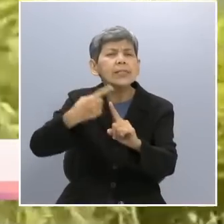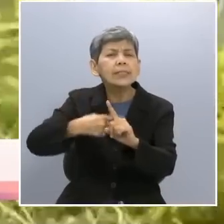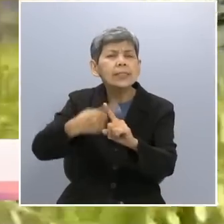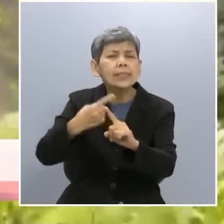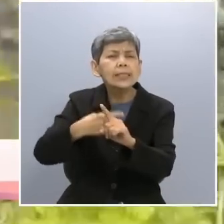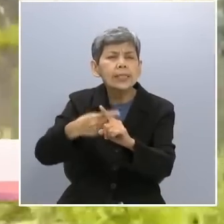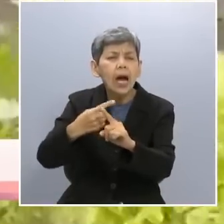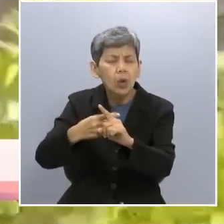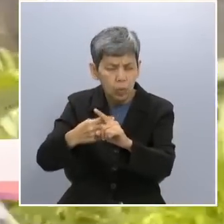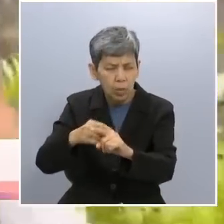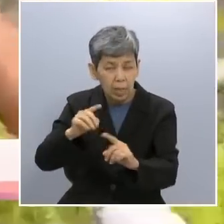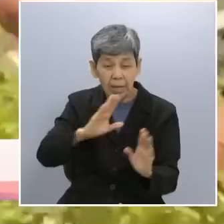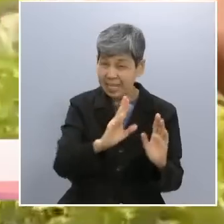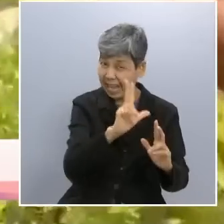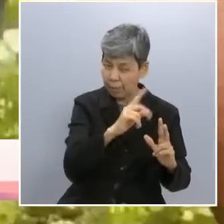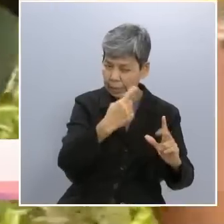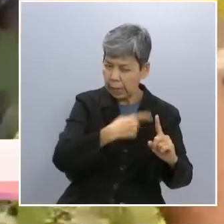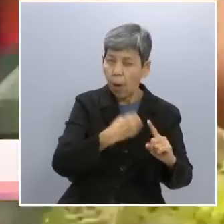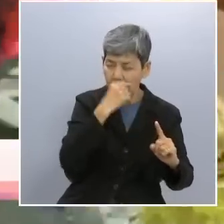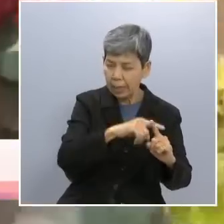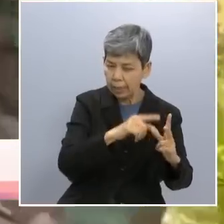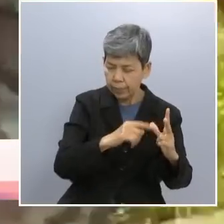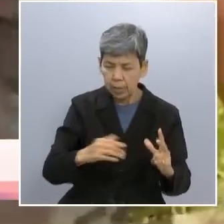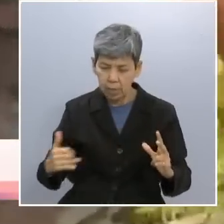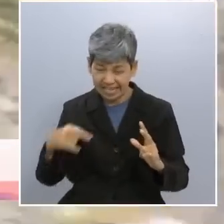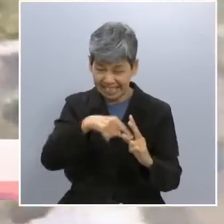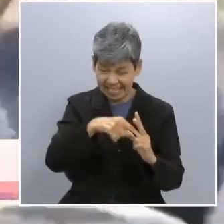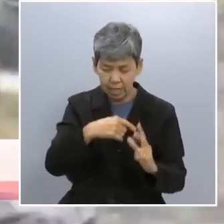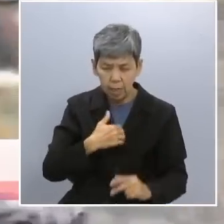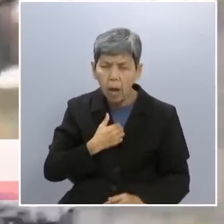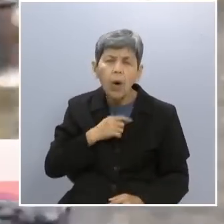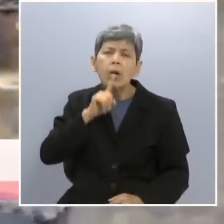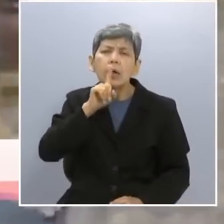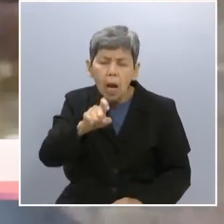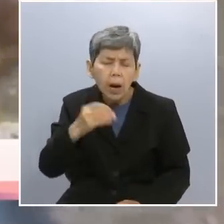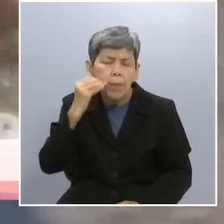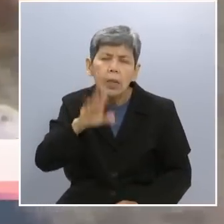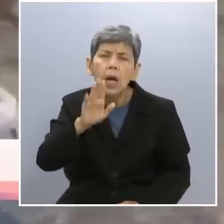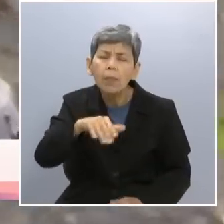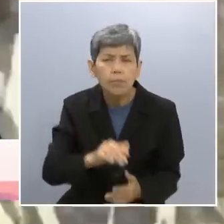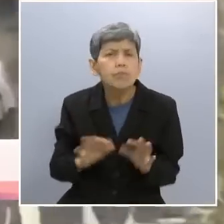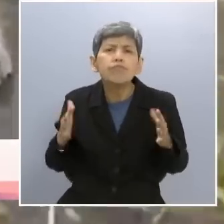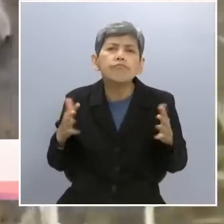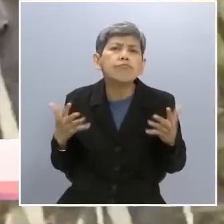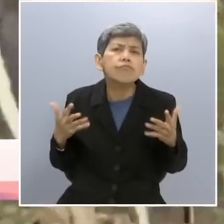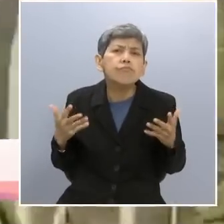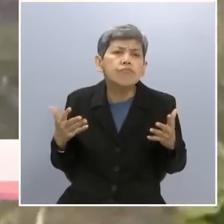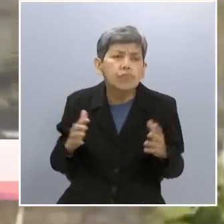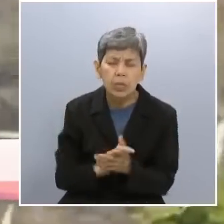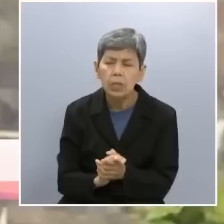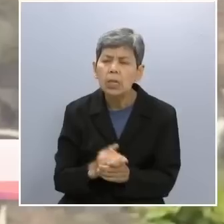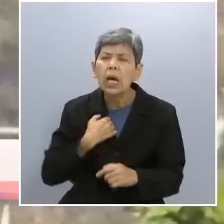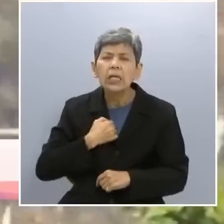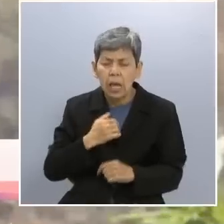3ผู้ต้องสงสัยเช่าเอาไว้หลังจากนั้นนะฮะจึงเข้าไปสอบถามคนในบ้านก็บอกไม่มีอะไรมันเป็น